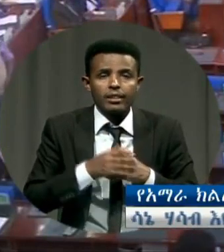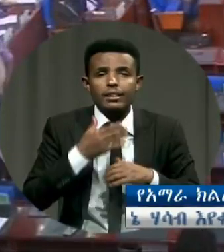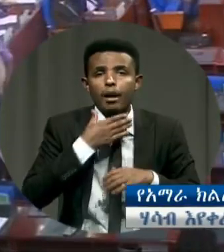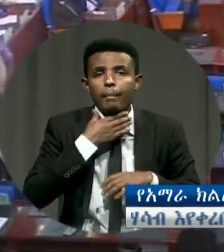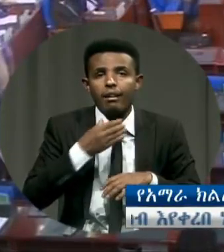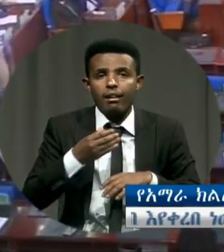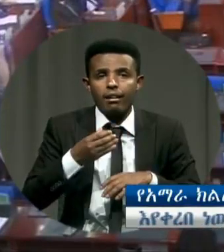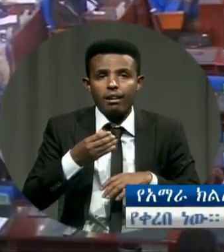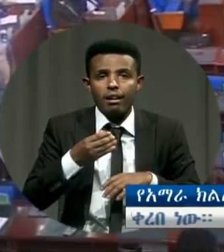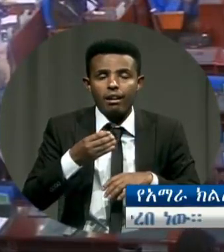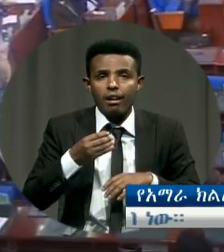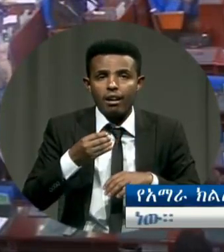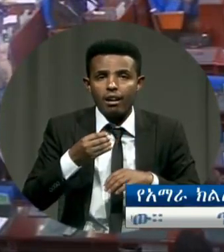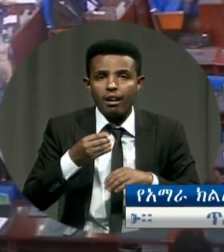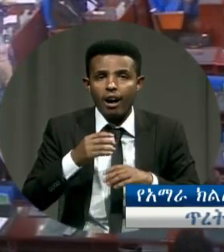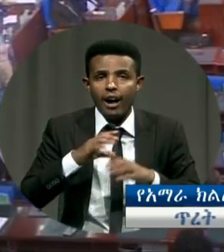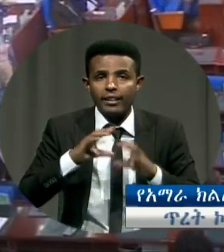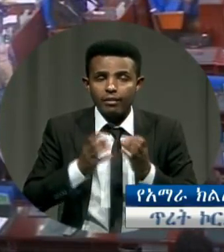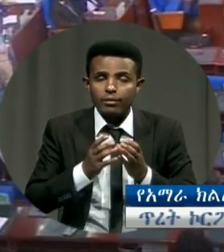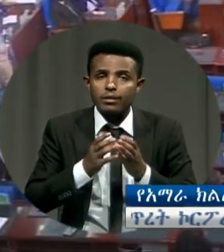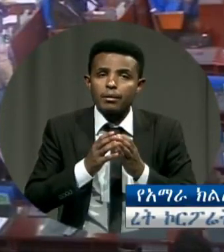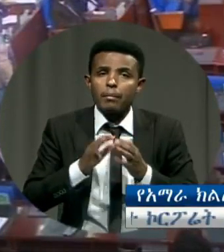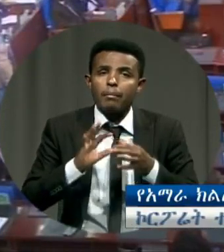የማራቀፍ ማህበርና